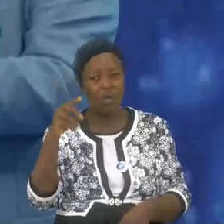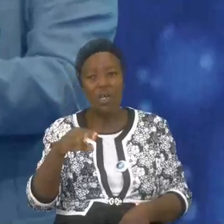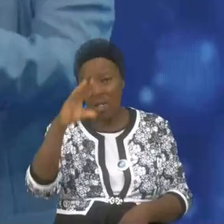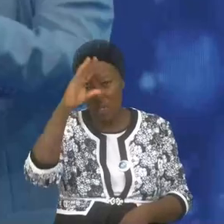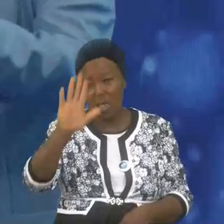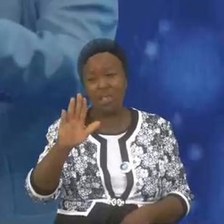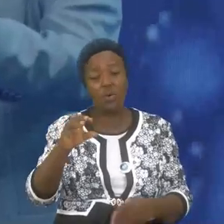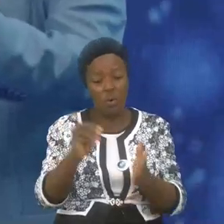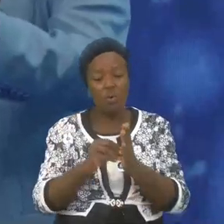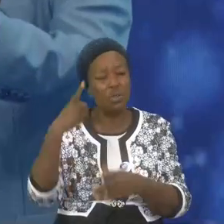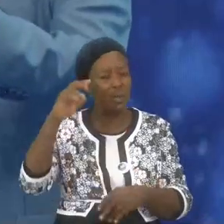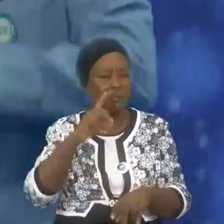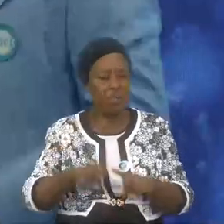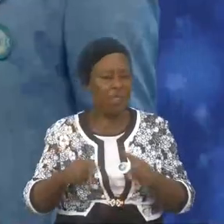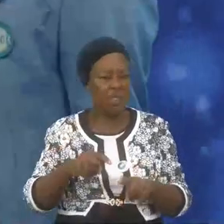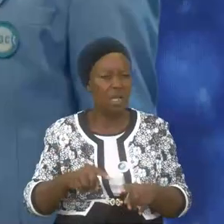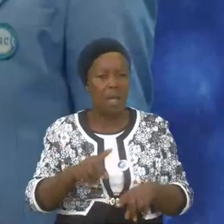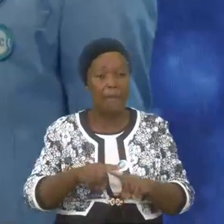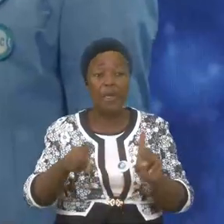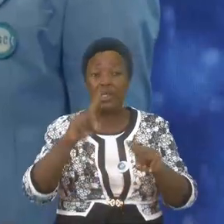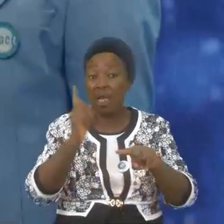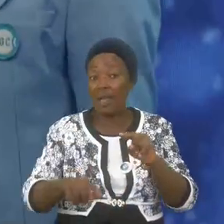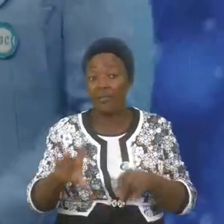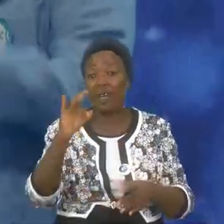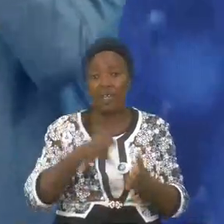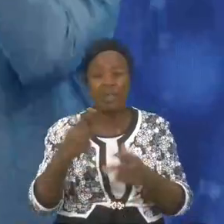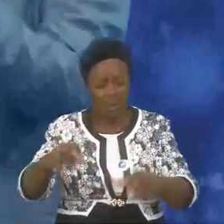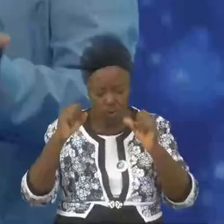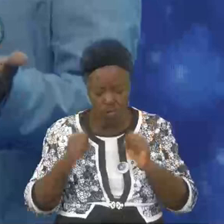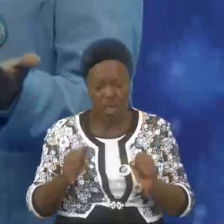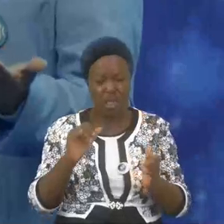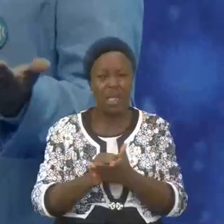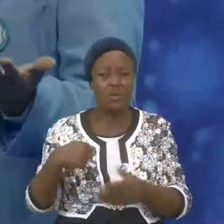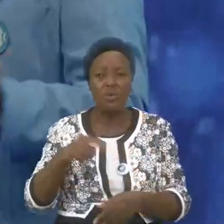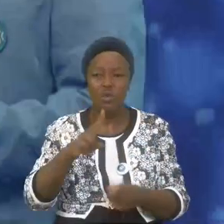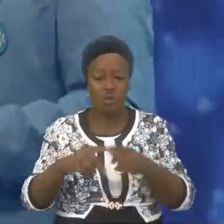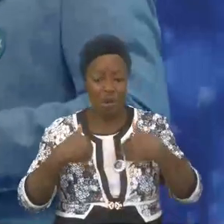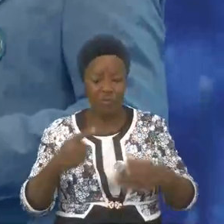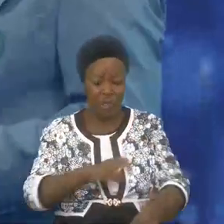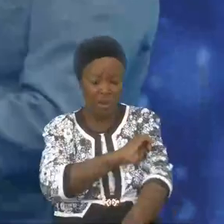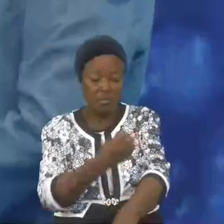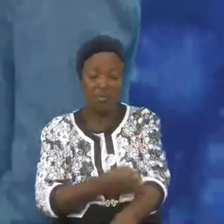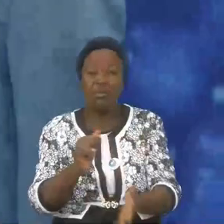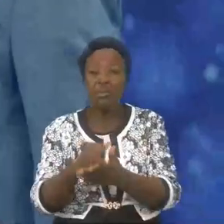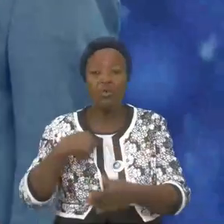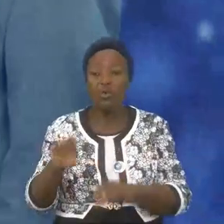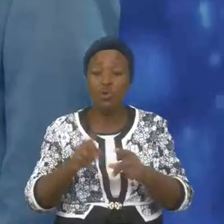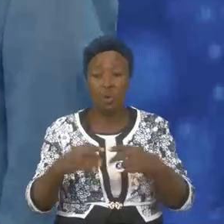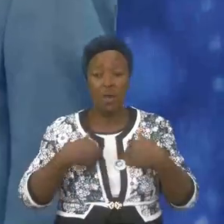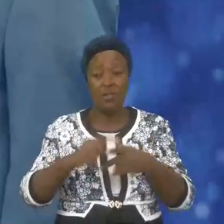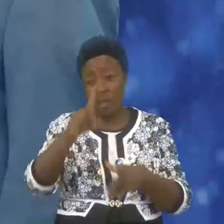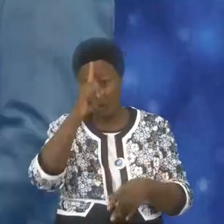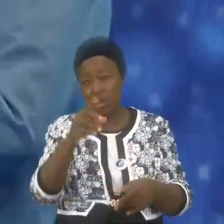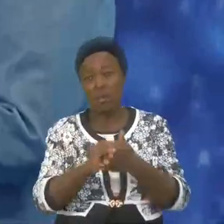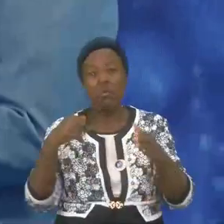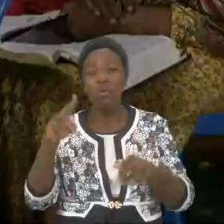rêve. Et il n'a pas pu trouver. Nous aussi, on n'arrive pas à trouver la force qu'on avait avant. Le pouvoir qu'on avait avant. L'intelligence qu'on